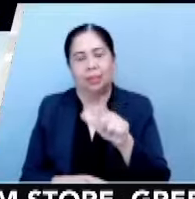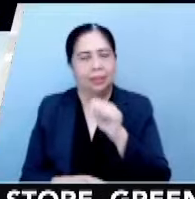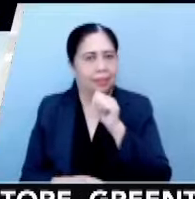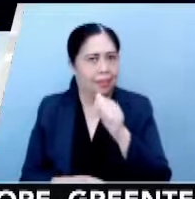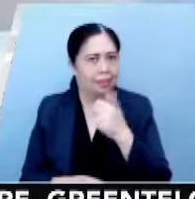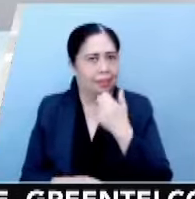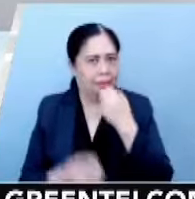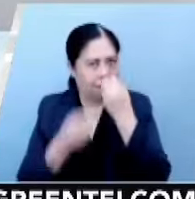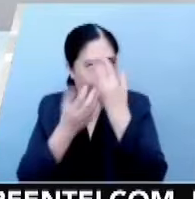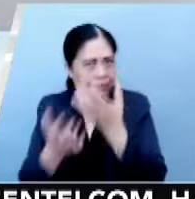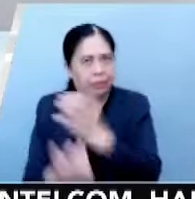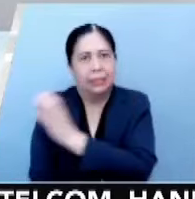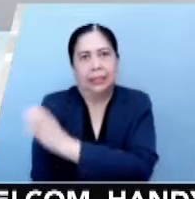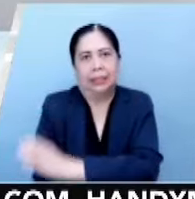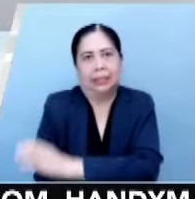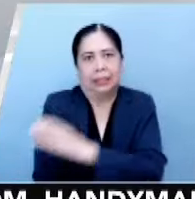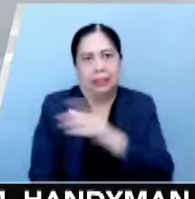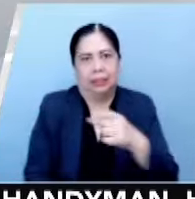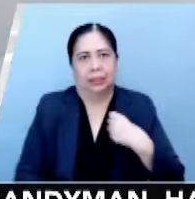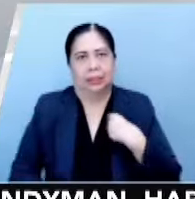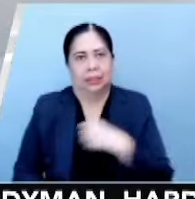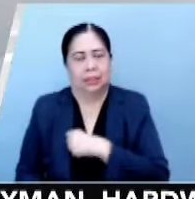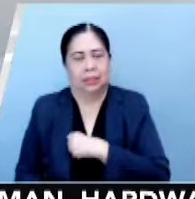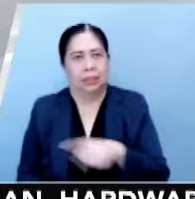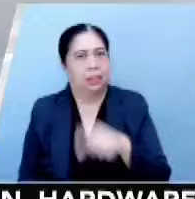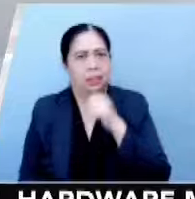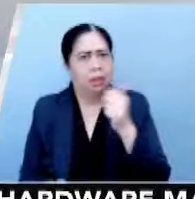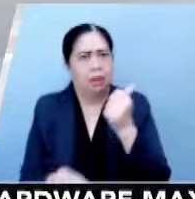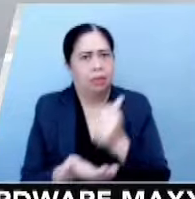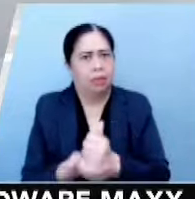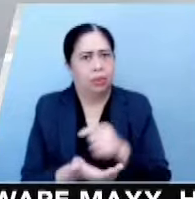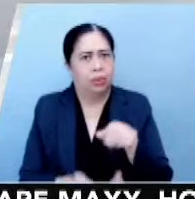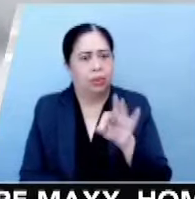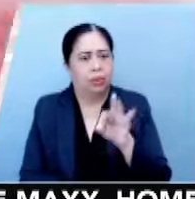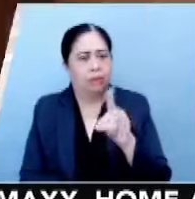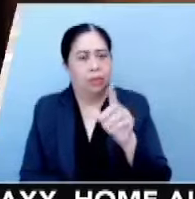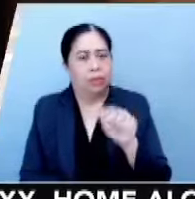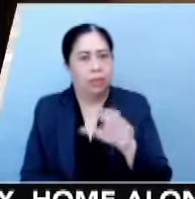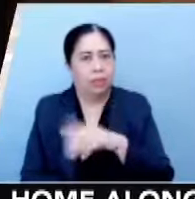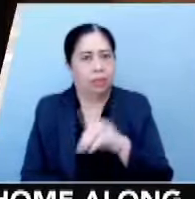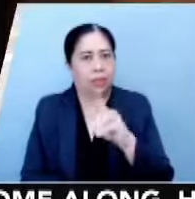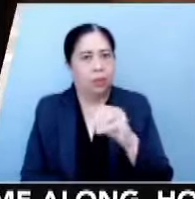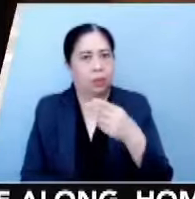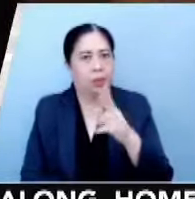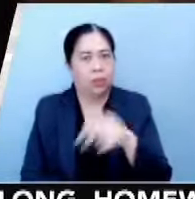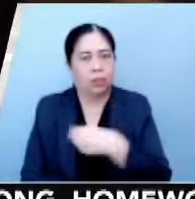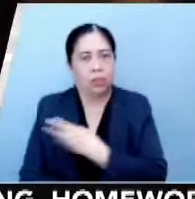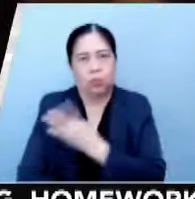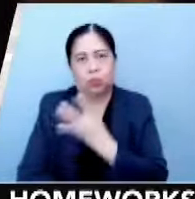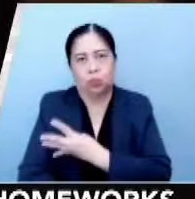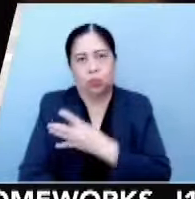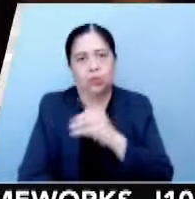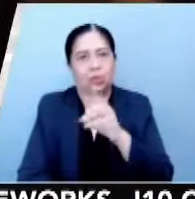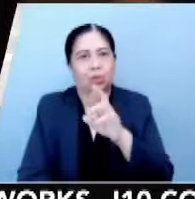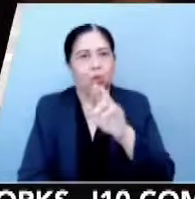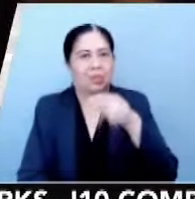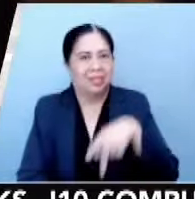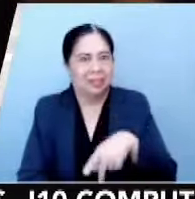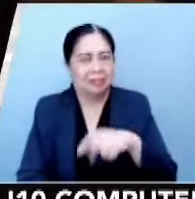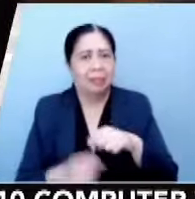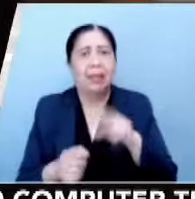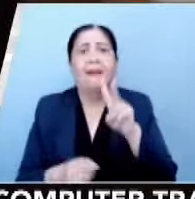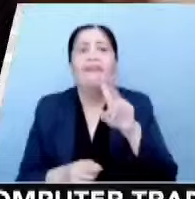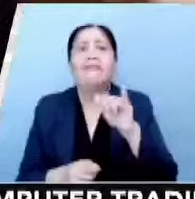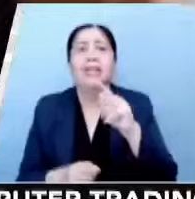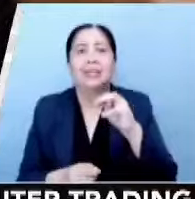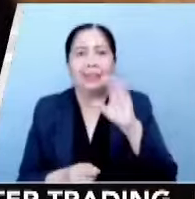ng Senado at hindi rin daw aprobado ng FDA at DOH ang glutathione drip. Pero nilinaw ni Mariel na vitamin C at hindi